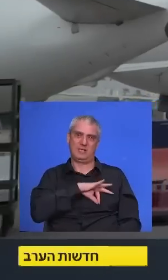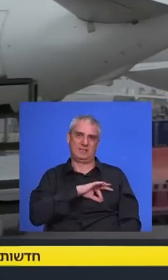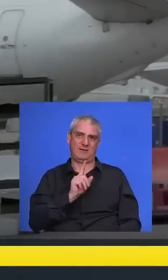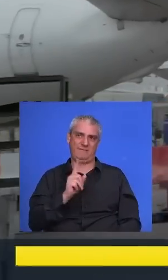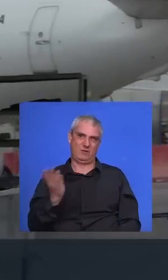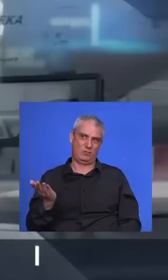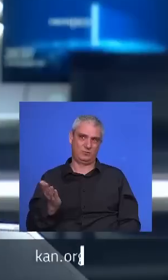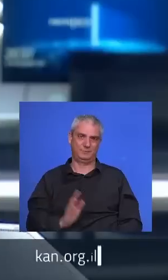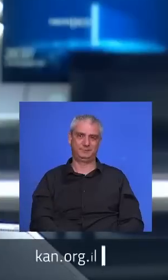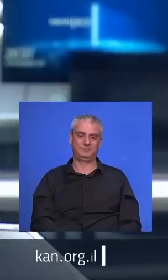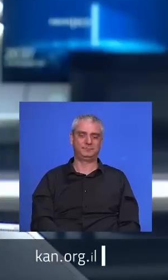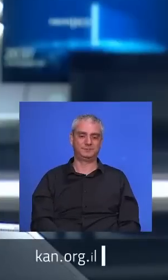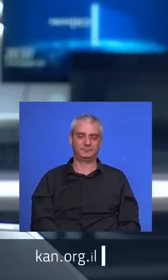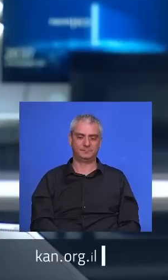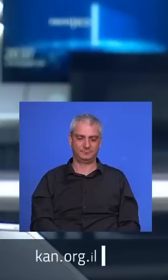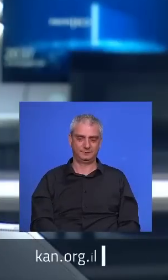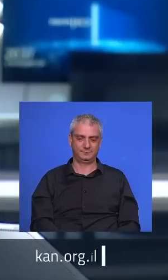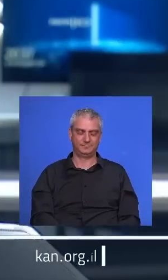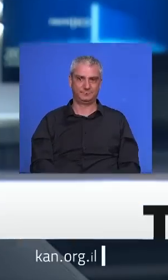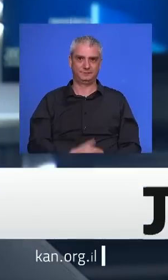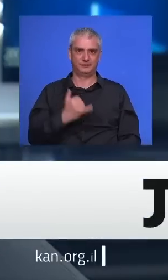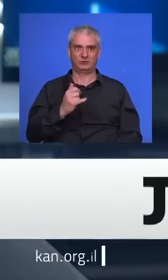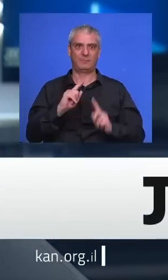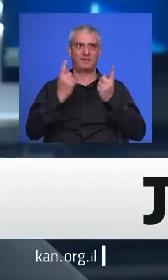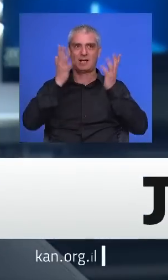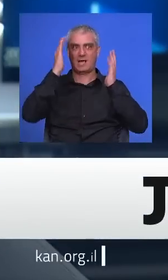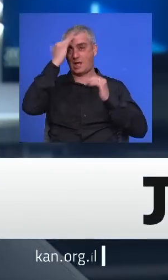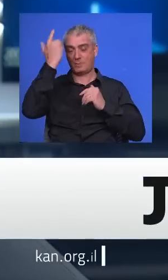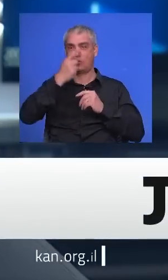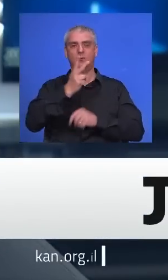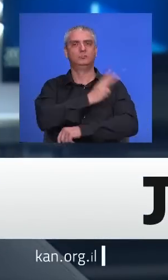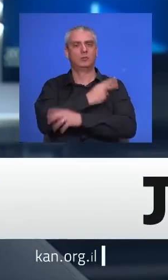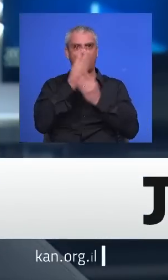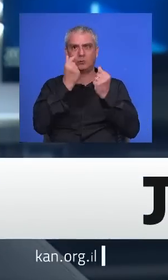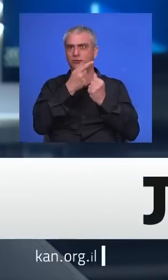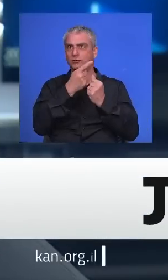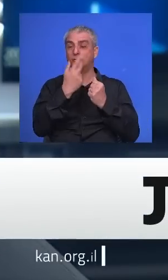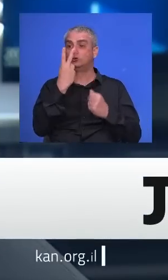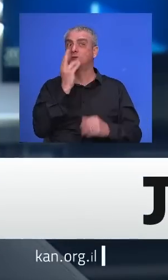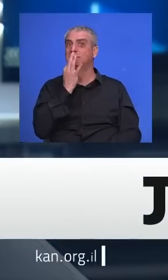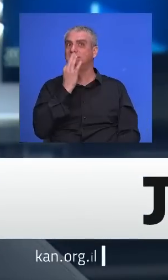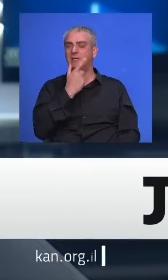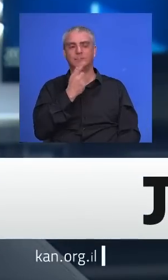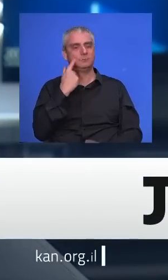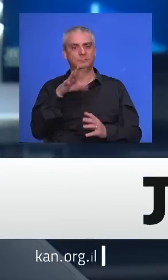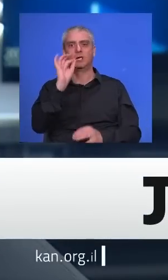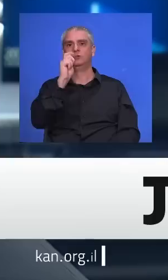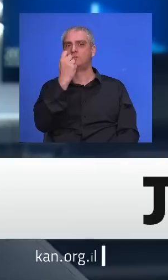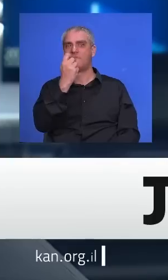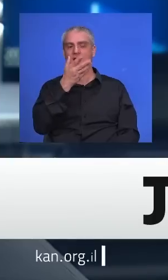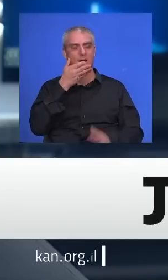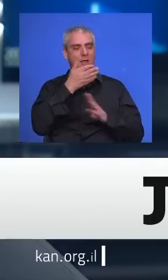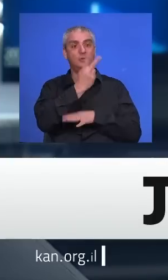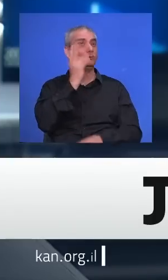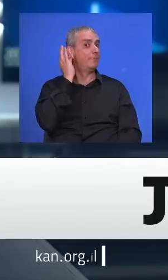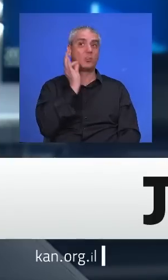ירוויחו. עכשיו למקרה החמור הזה, המשטרה חוקרת חשד לפיו שני צעירים השיגו מפתח לחדר של שתי